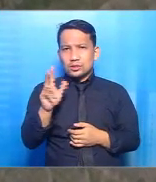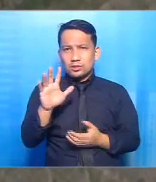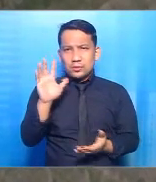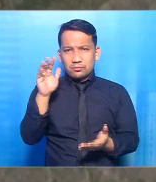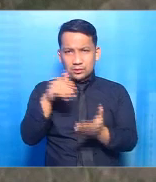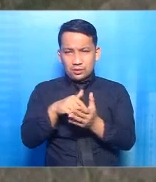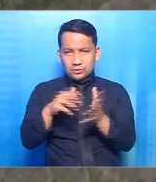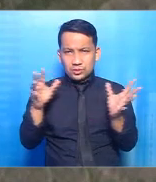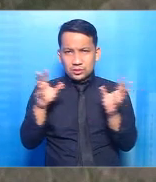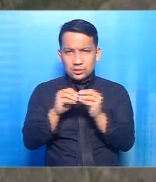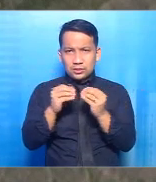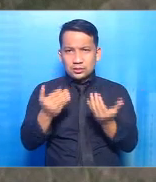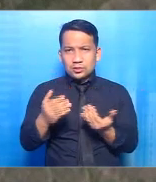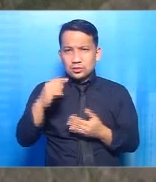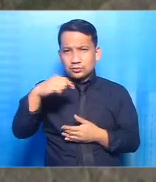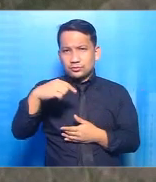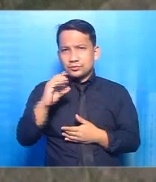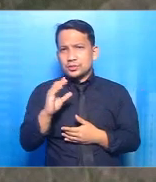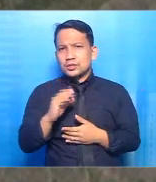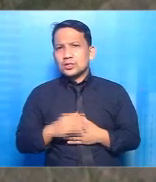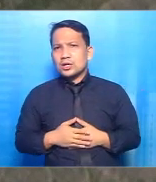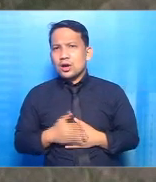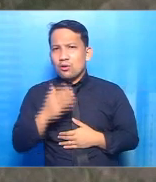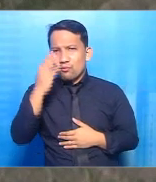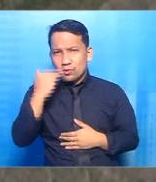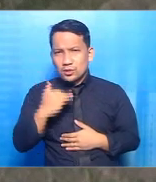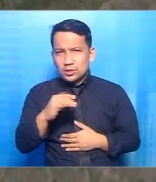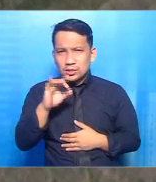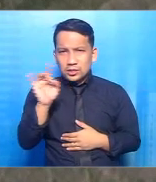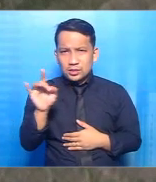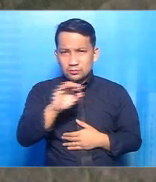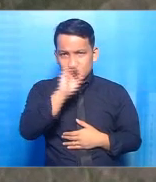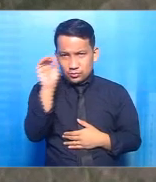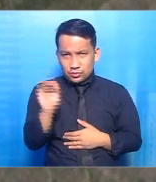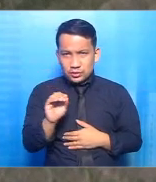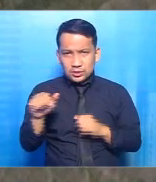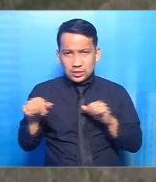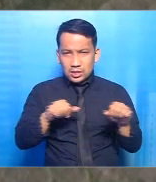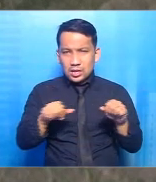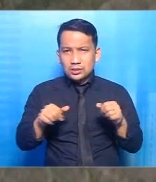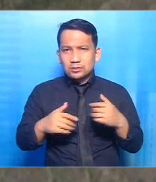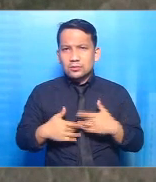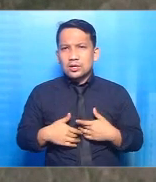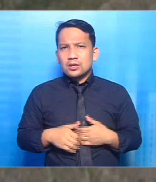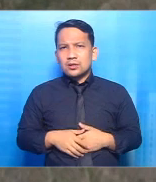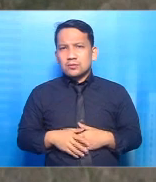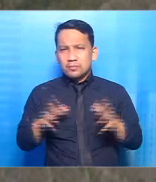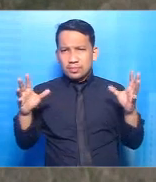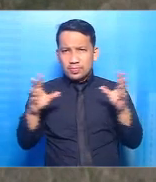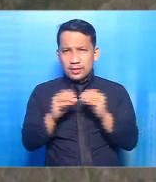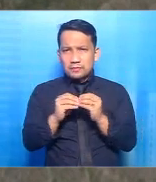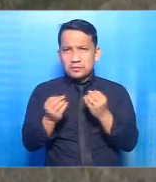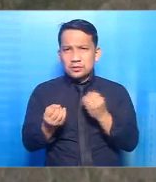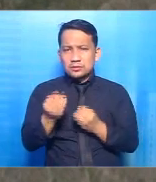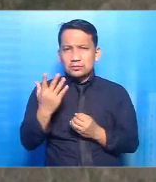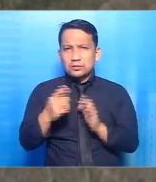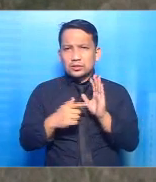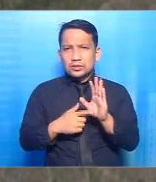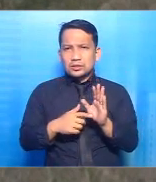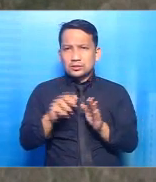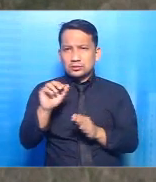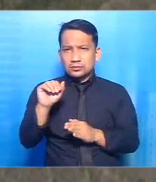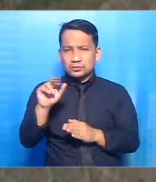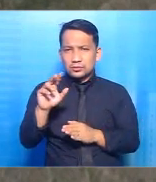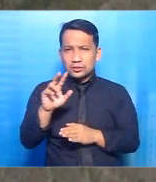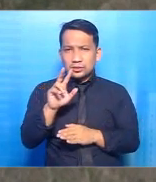ng COVID-19 cases sa Quezon City, kung saan 8% ang aktibong kaso. Sa bilang na ito, 13 ang